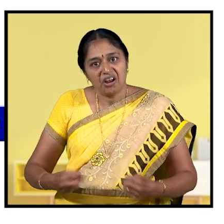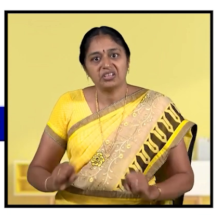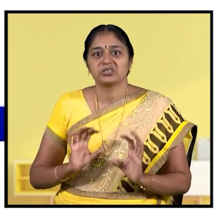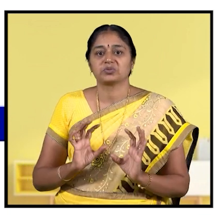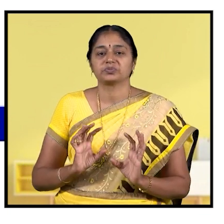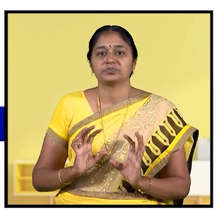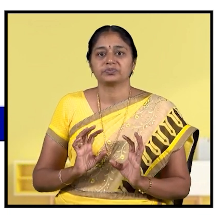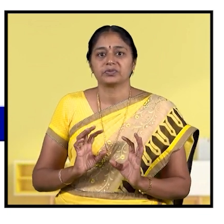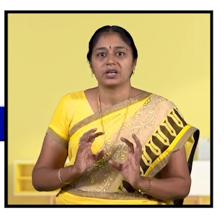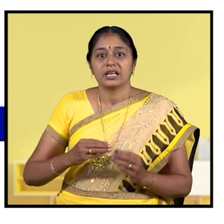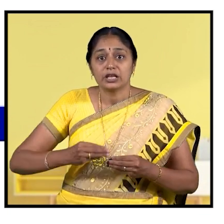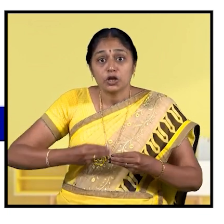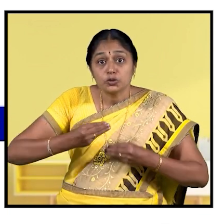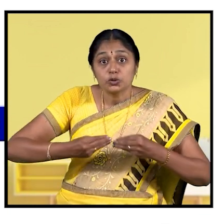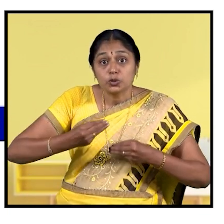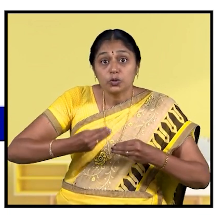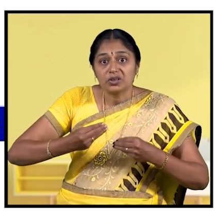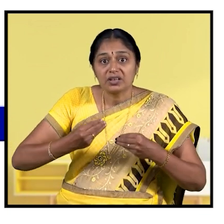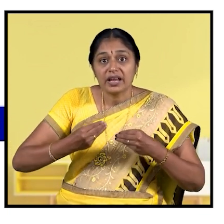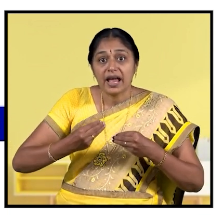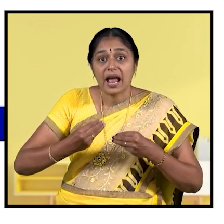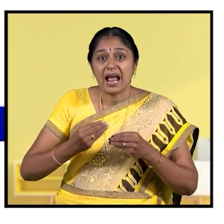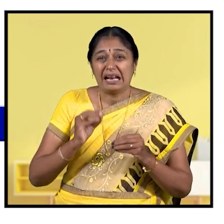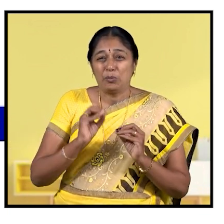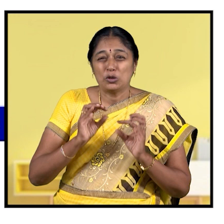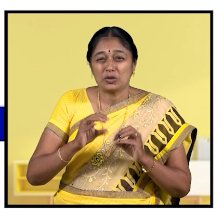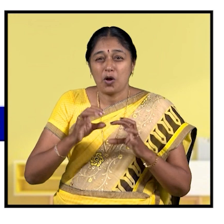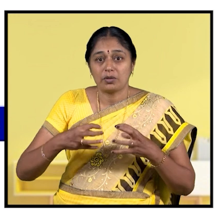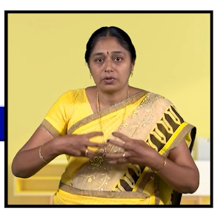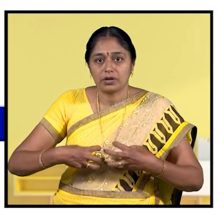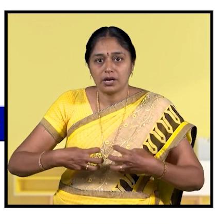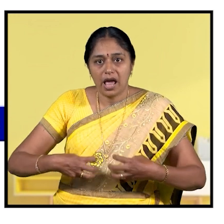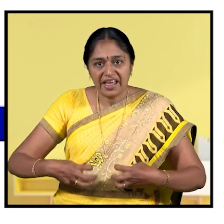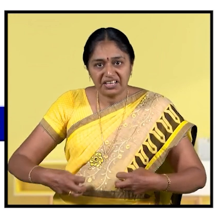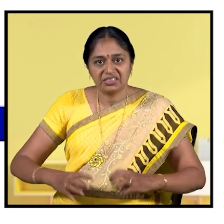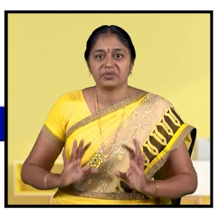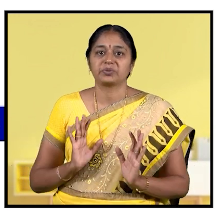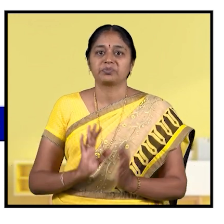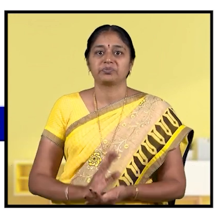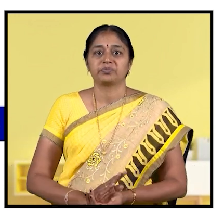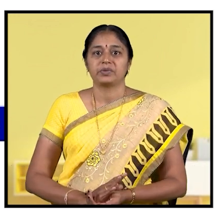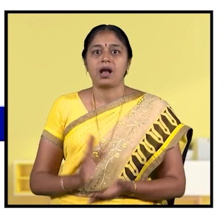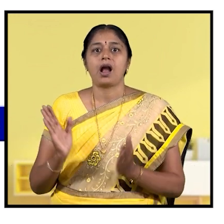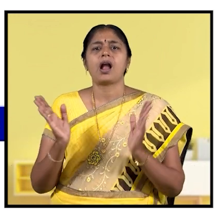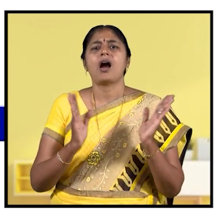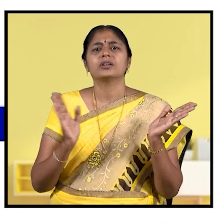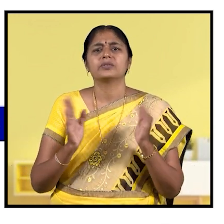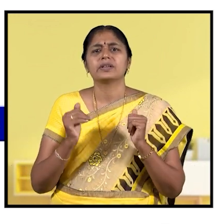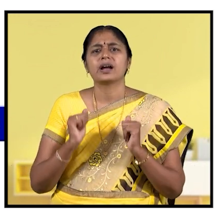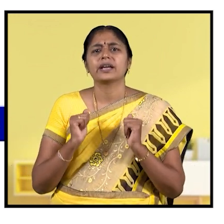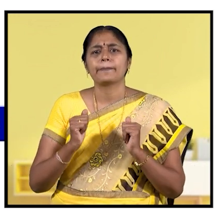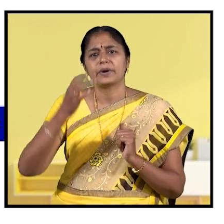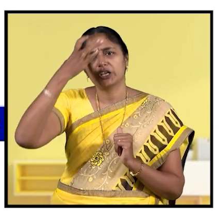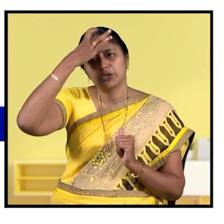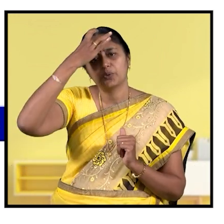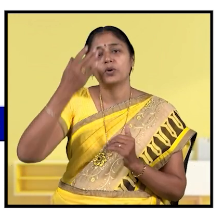அல்லது அது சுரக்கக்கூடிய நச்சு பொருளை வச்சுக்கிட்டு இதே உறுப்புகள் திசுக்களை வந்து என்ன செய்யலாம், சேதமடைத்து அது வந்து நோய்களை உண்டாக்கலாம். சரி, இப்போ காற்று வழியாக பரவக்கூடிய நோய் என்ன